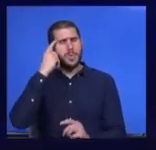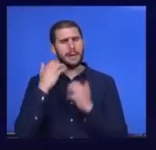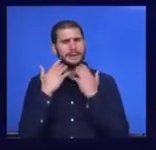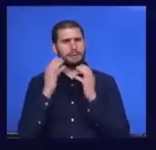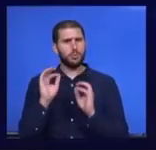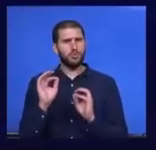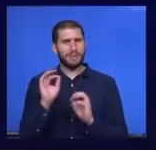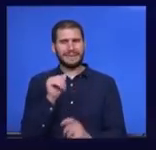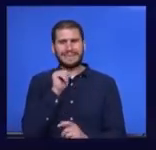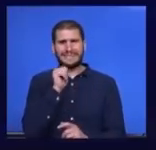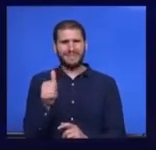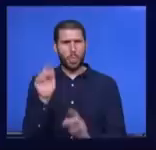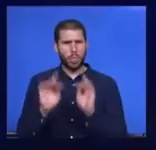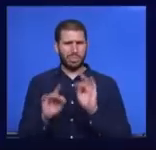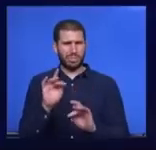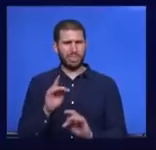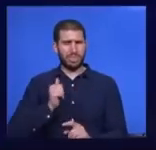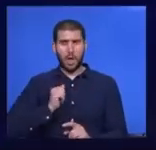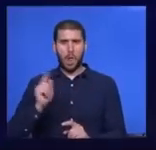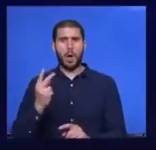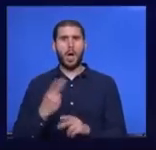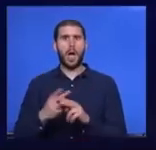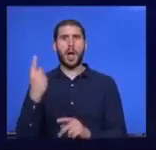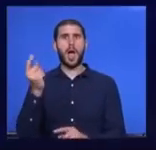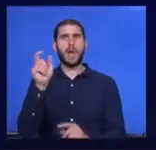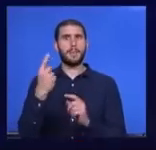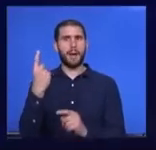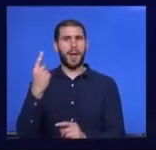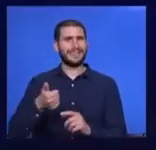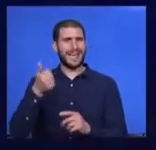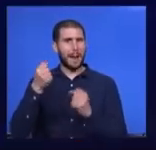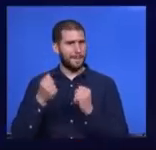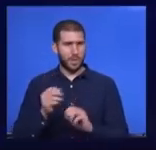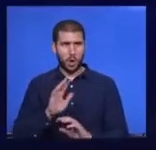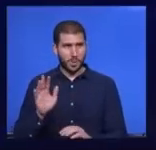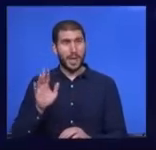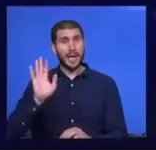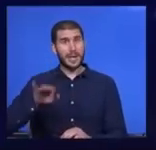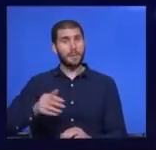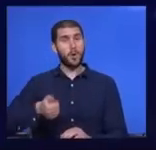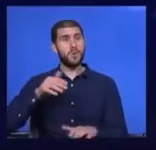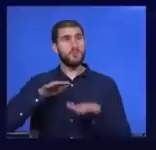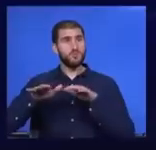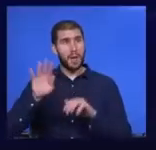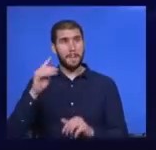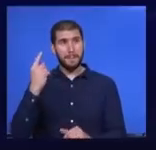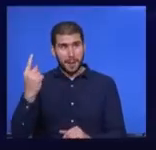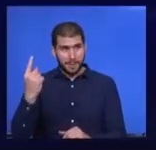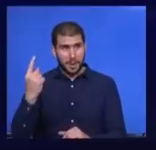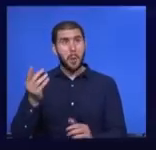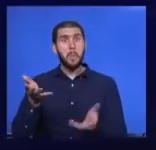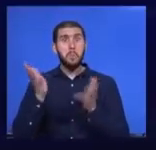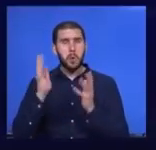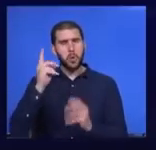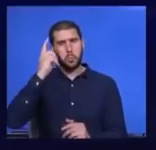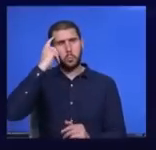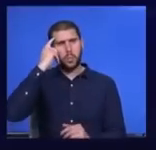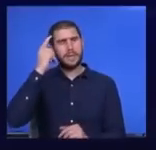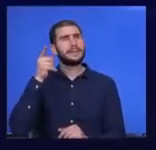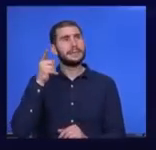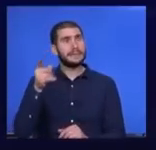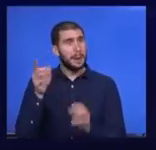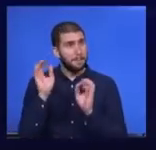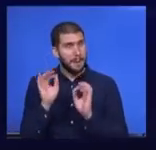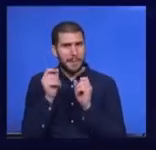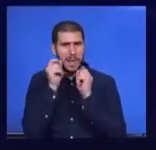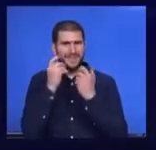של הסרבנות. זה לא נכון שיש רק בן אדם אחד שמודאג, וזה שר הביטחון. גם ראש הממשלה מאוד מאוד מודאג, והאמת, זה